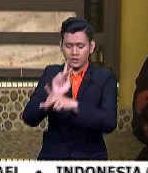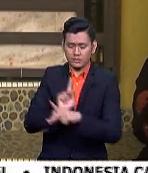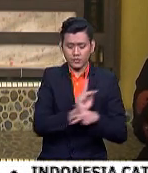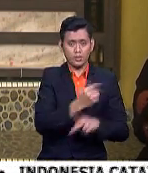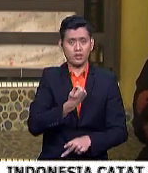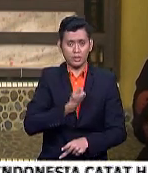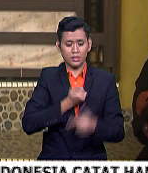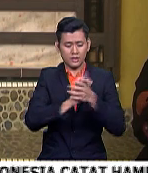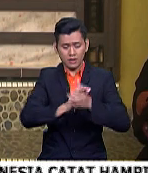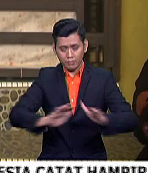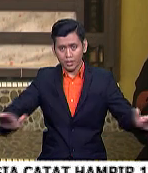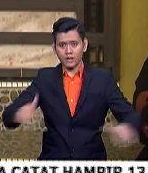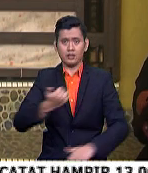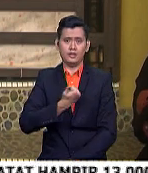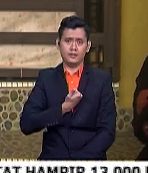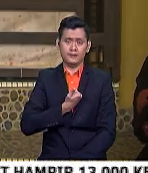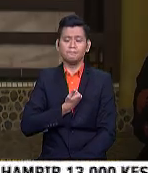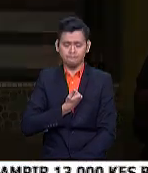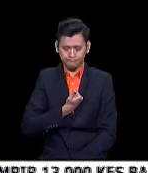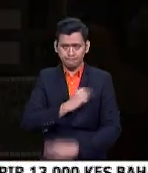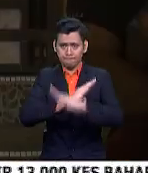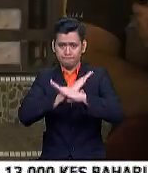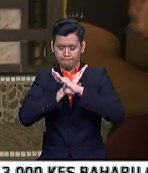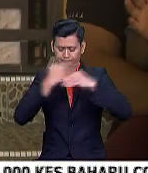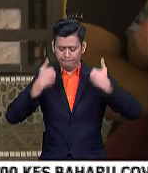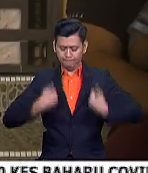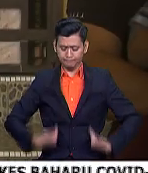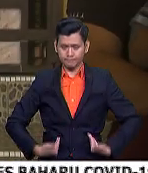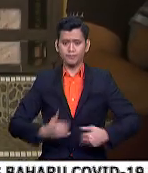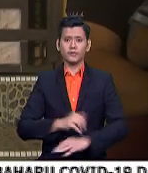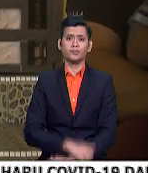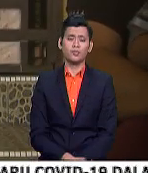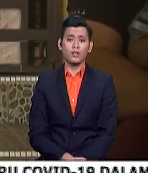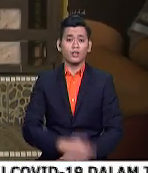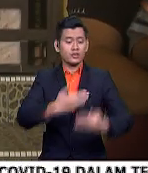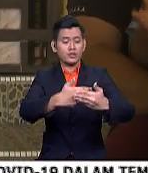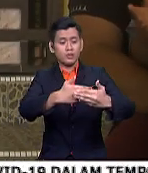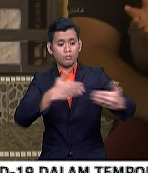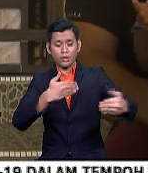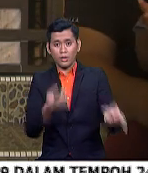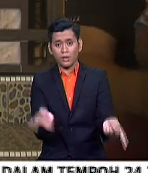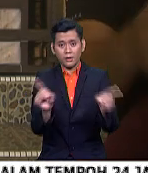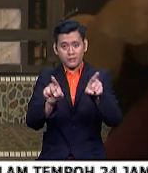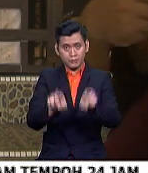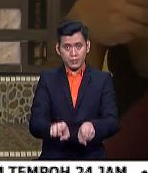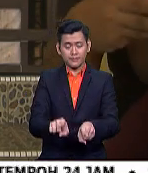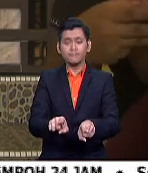Bukan untuk orang lain, untuk diri kita, protect untuk diri kita sendiri. Kita sebelum berlaku jadi macam ini kan,